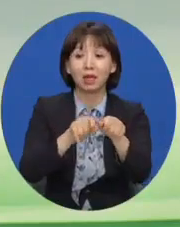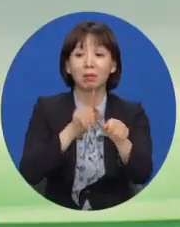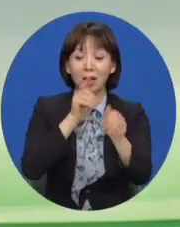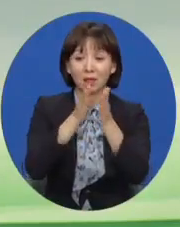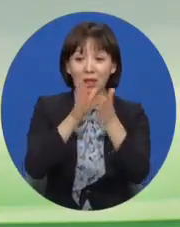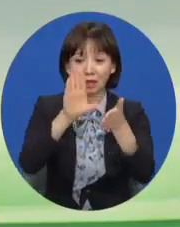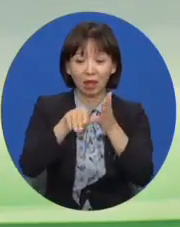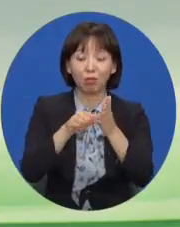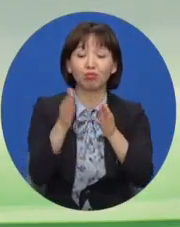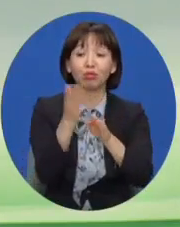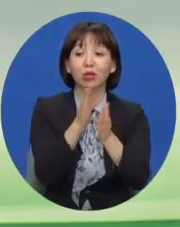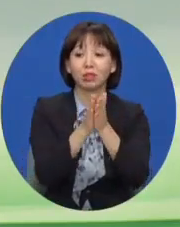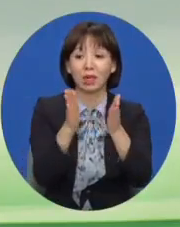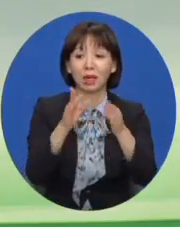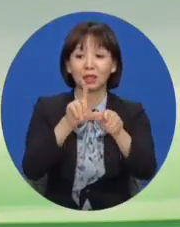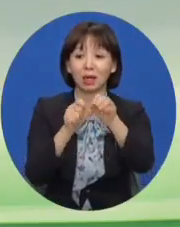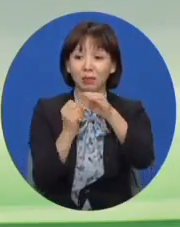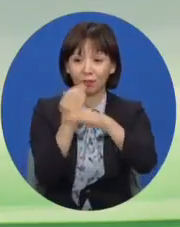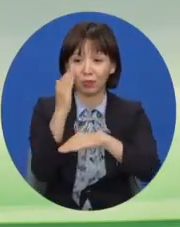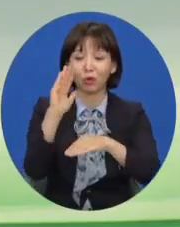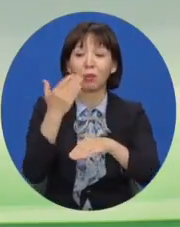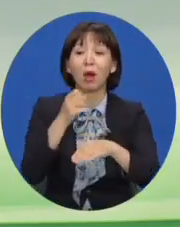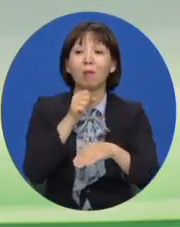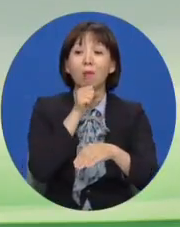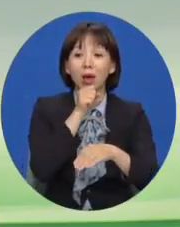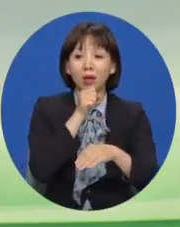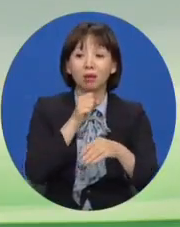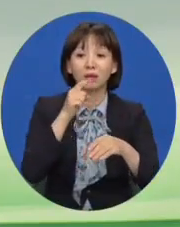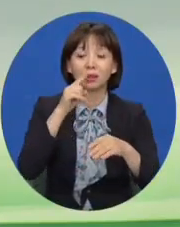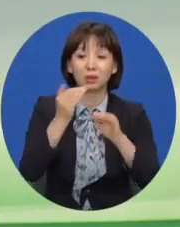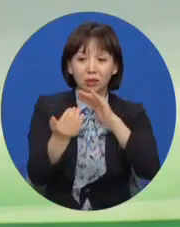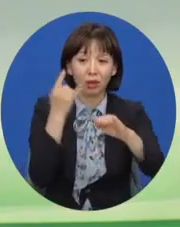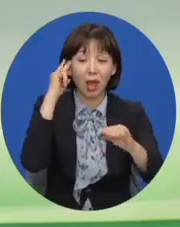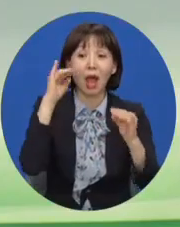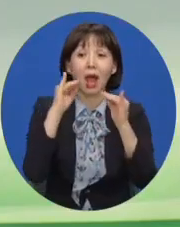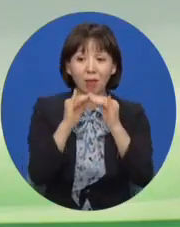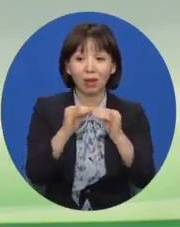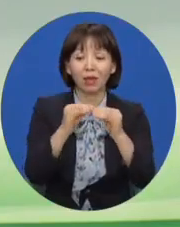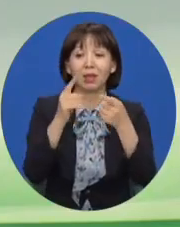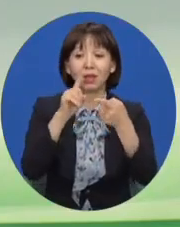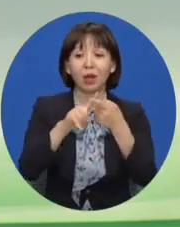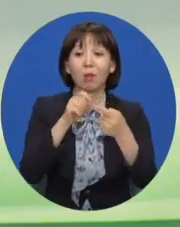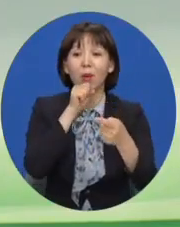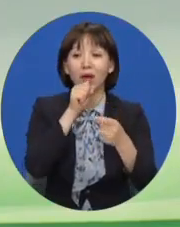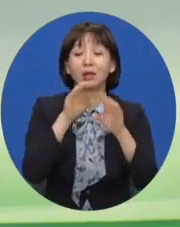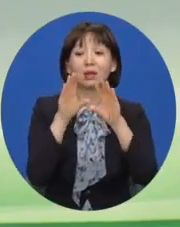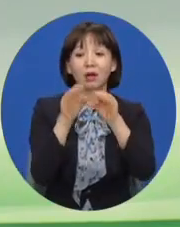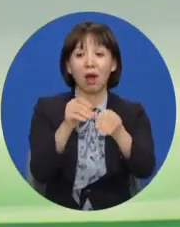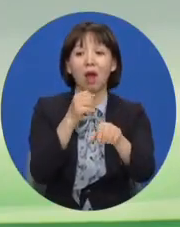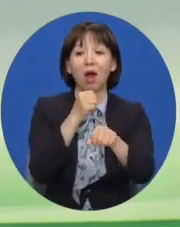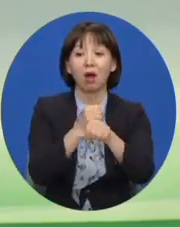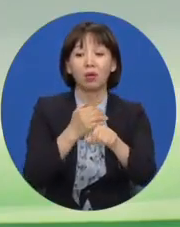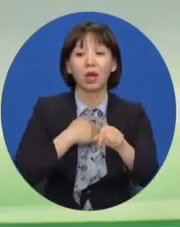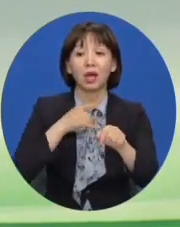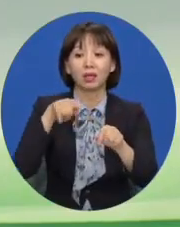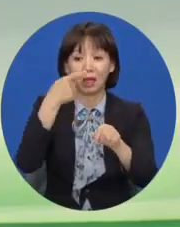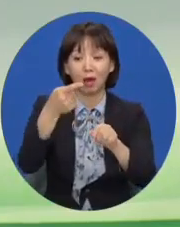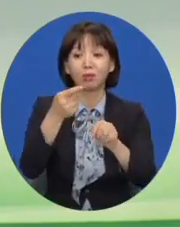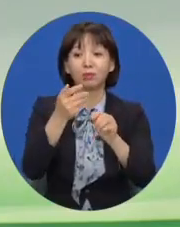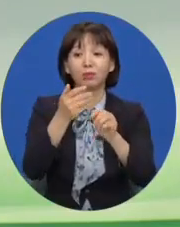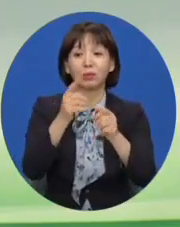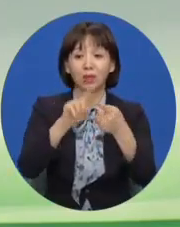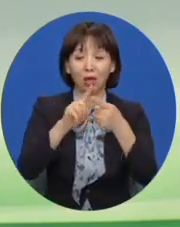저희가 계산을 하고요. 시간이 초과하게 되면 사전에 합의된 내용대로 마이크 전원이 꺼지고 제가 바로 이어서 다음